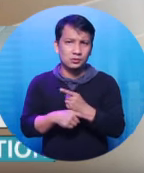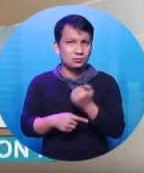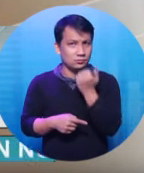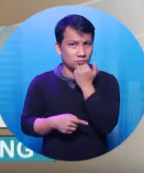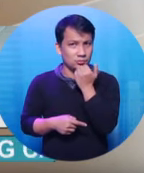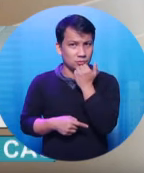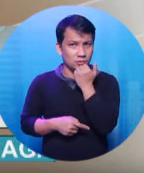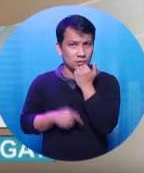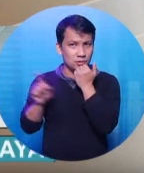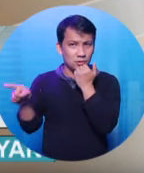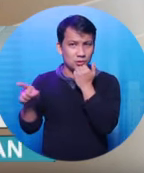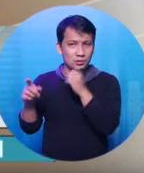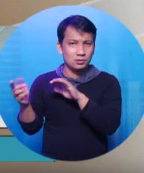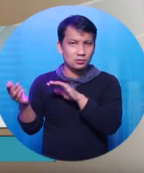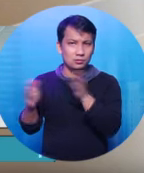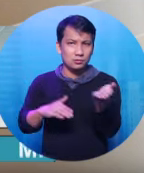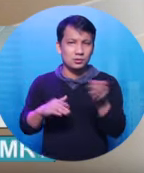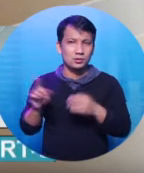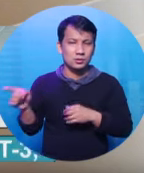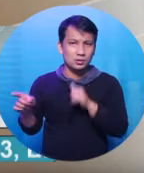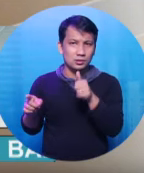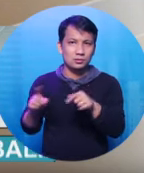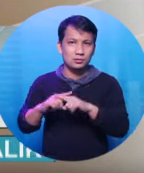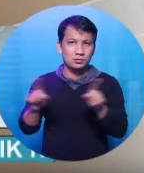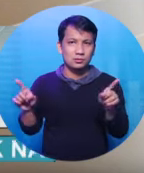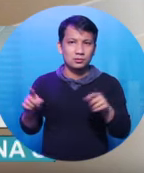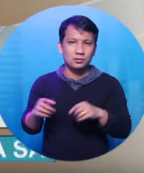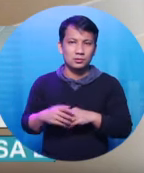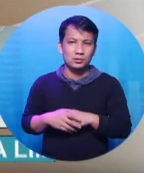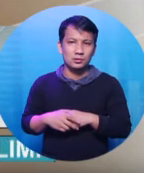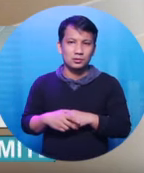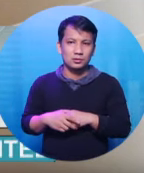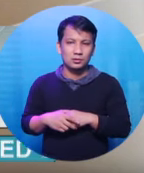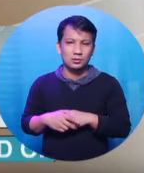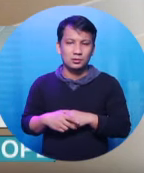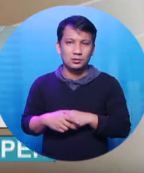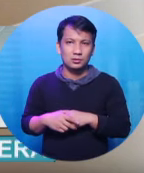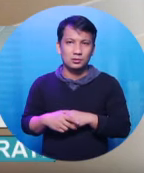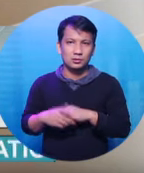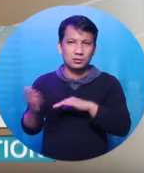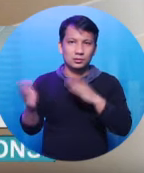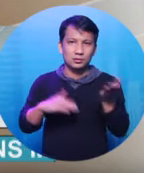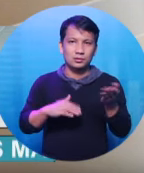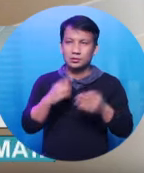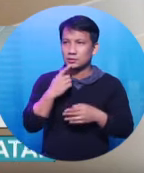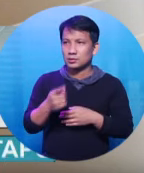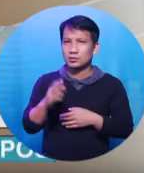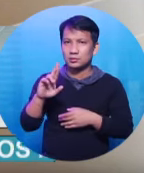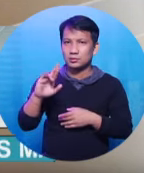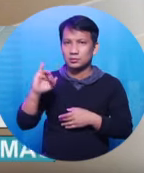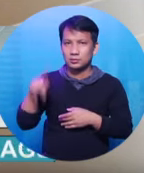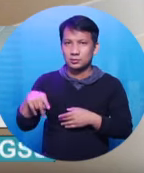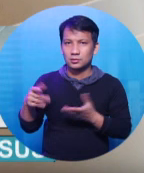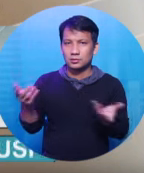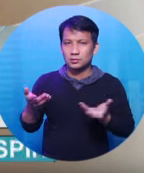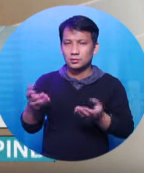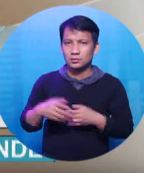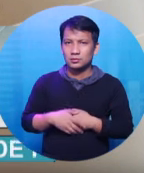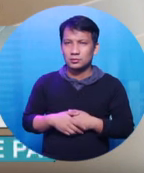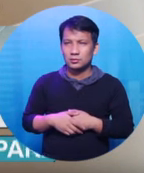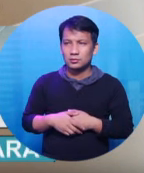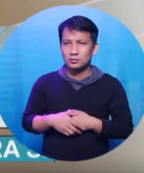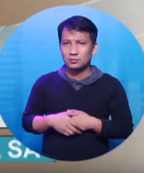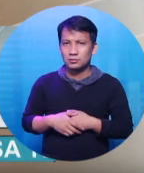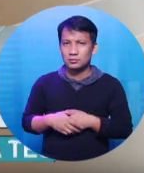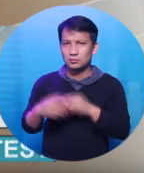ginawa ko na papatay, ganito, ganyan. Pero hindi ko naman sinabing papatayin ko siya. I said, peace, rest in peace. This is what happened. He